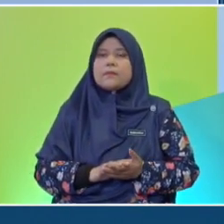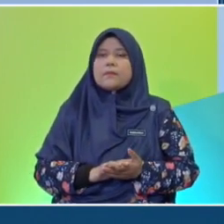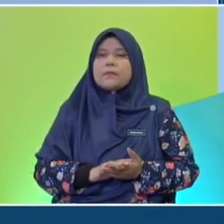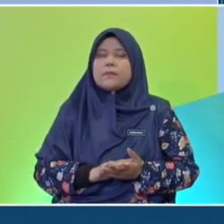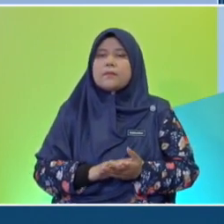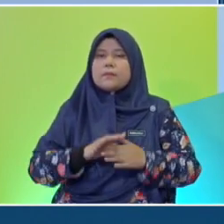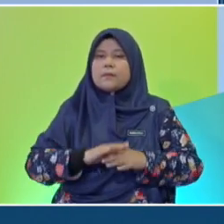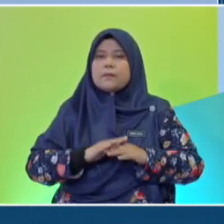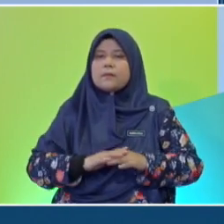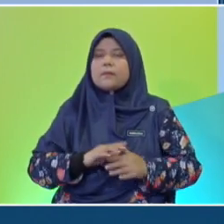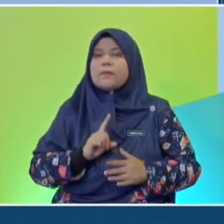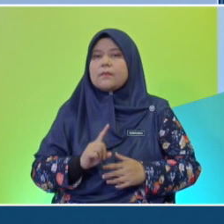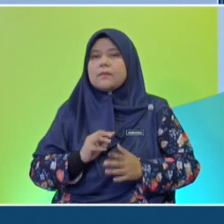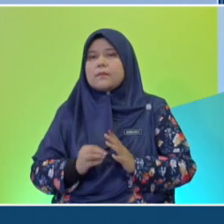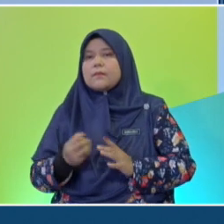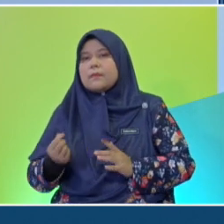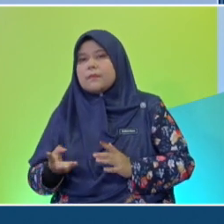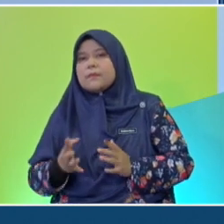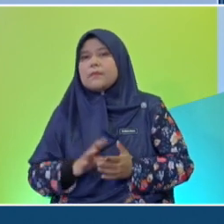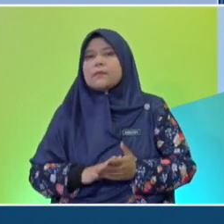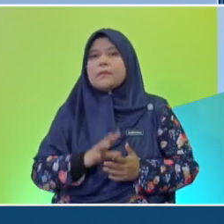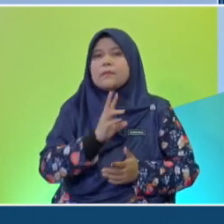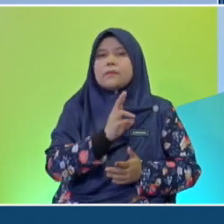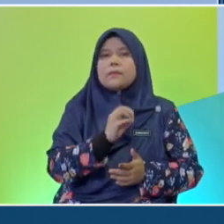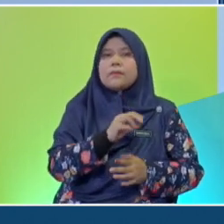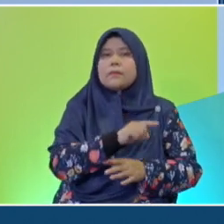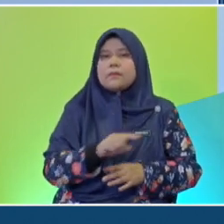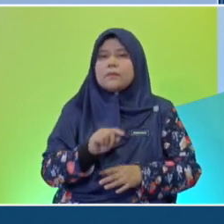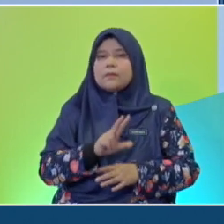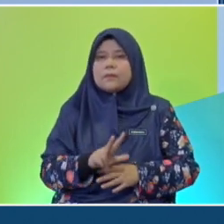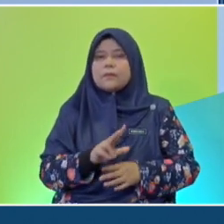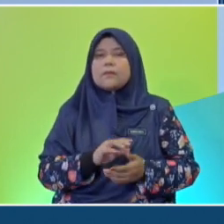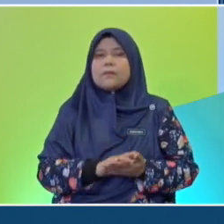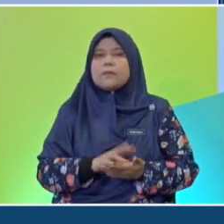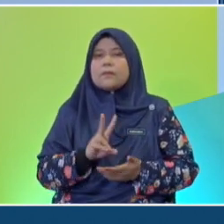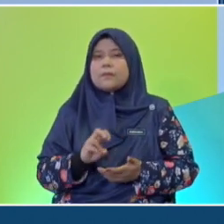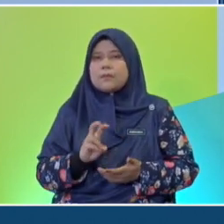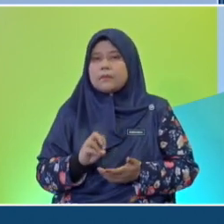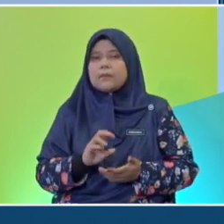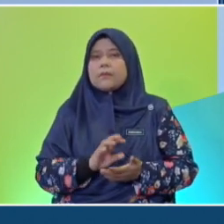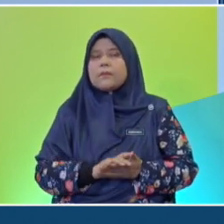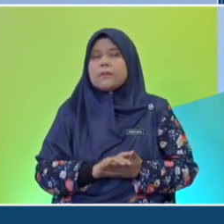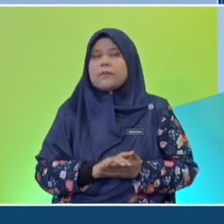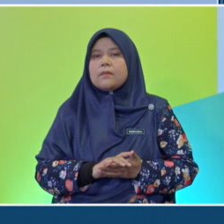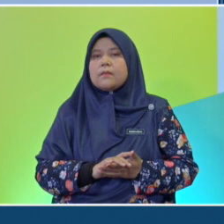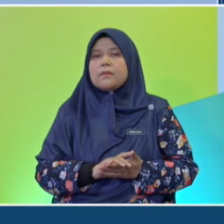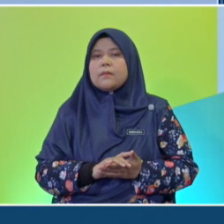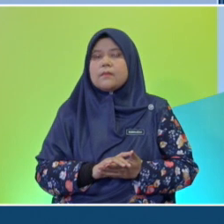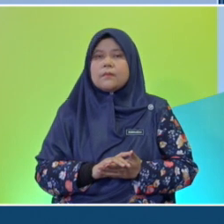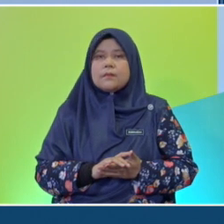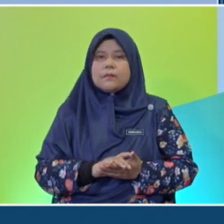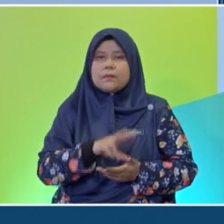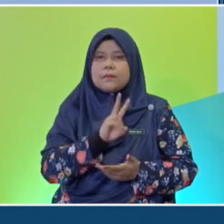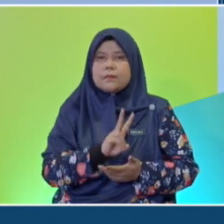selama 1 menit berapa jadi 60 dengan 3 kita dapat jawabannya 20 kali untuk 1 menit Jadi untuk